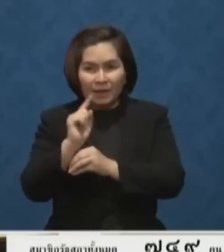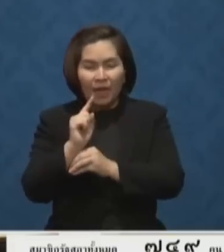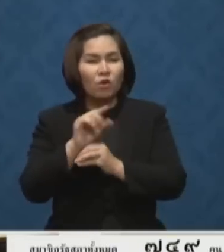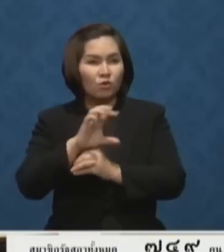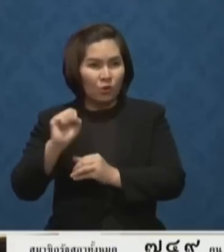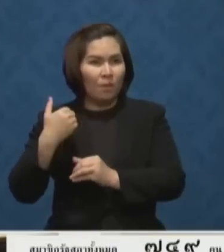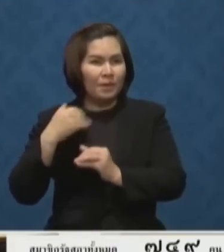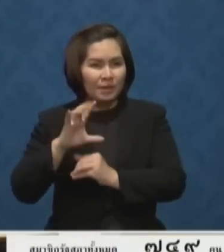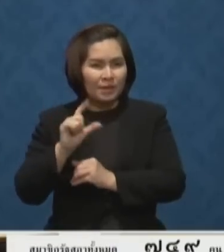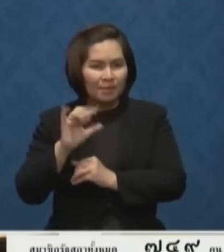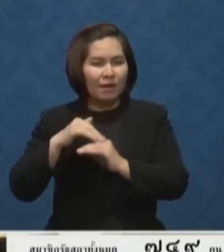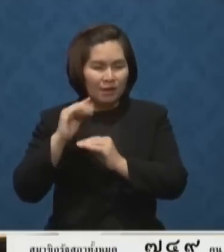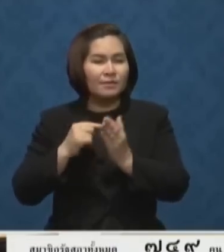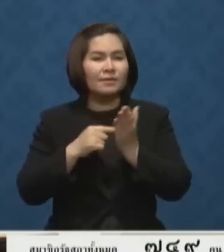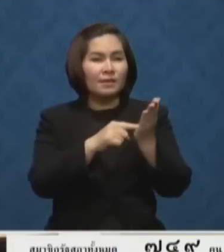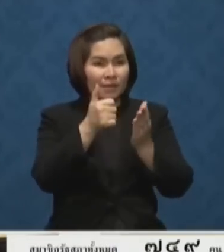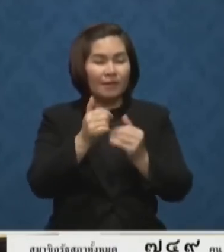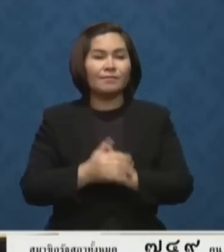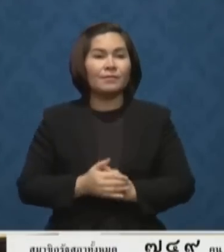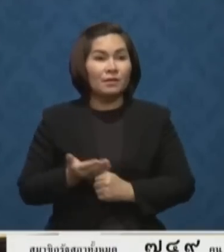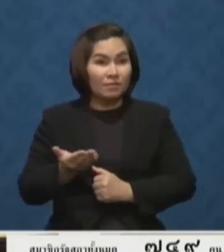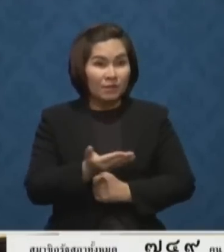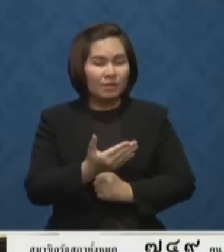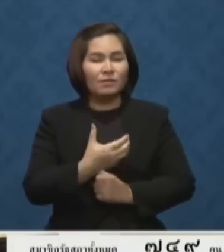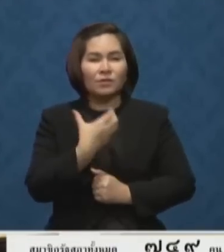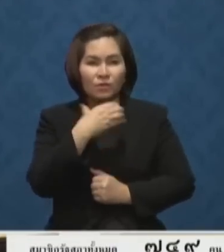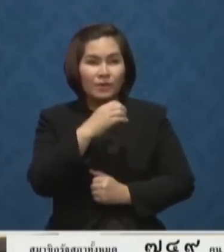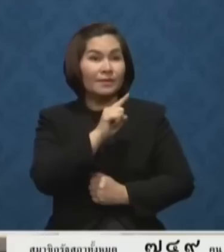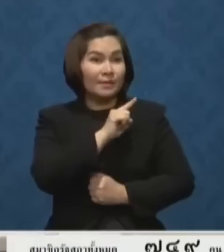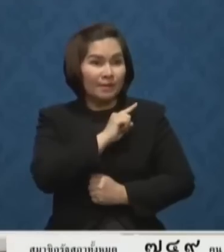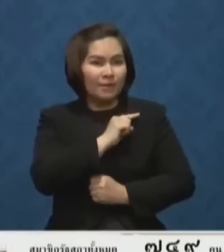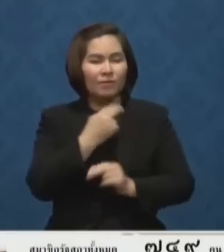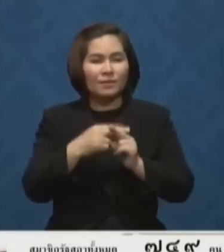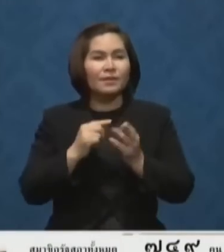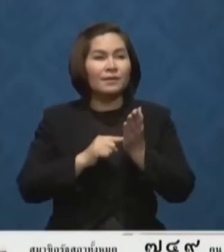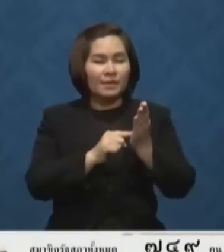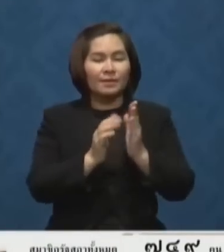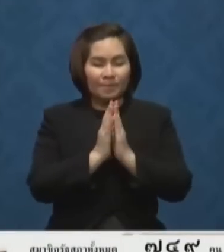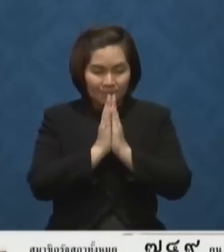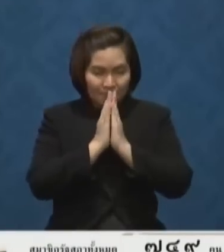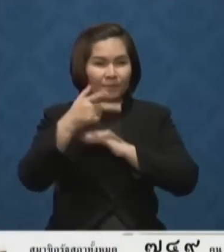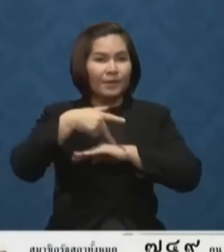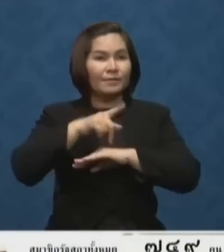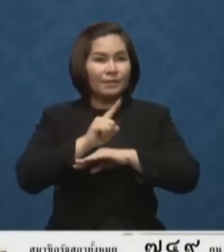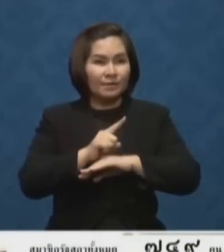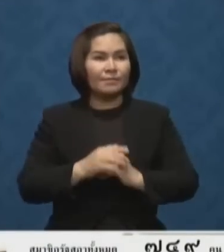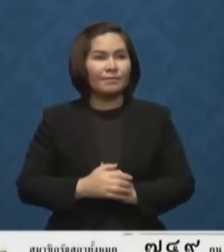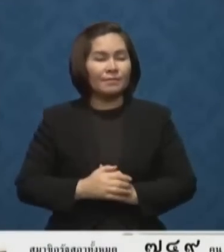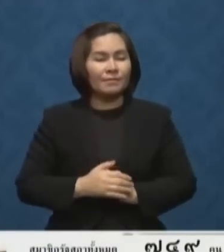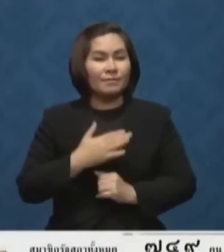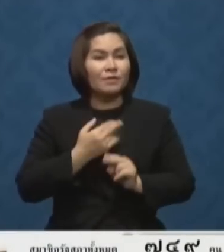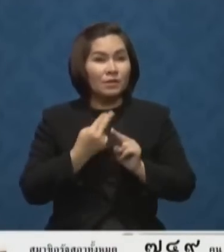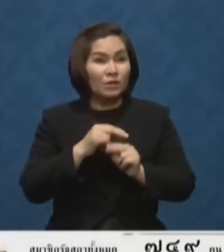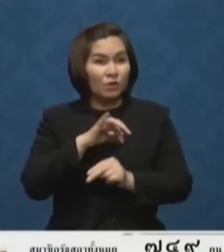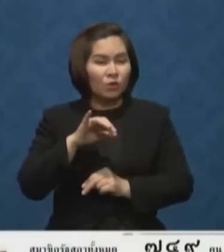ทัฯูทิน์ของแสงครับขอบเรียน ทานประทานที่ครบขอบผมนายสุทิน์